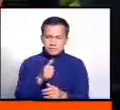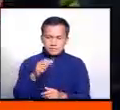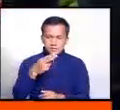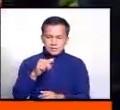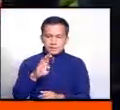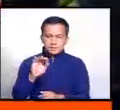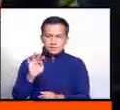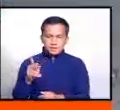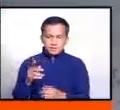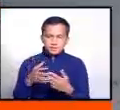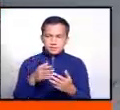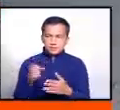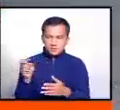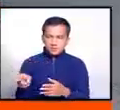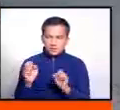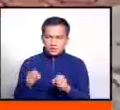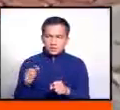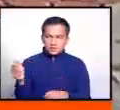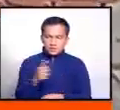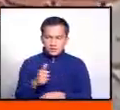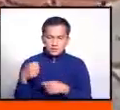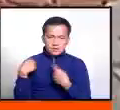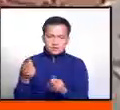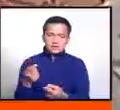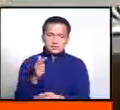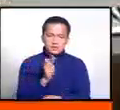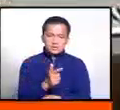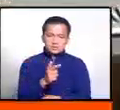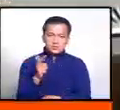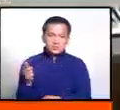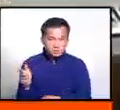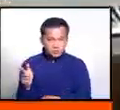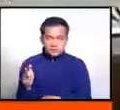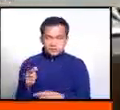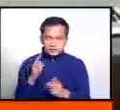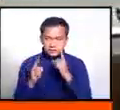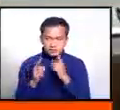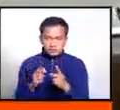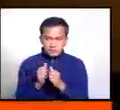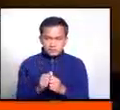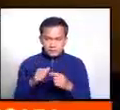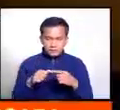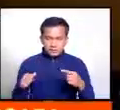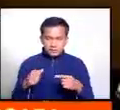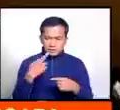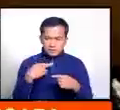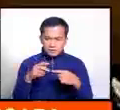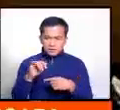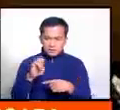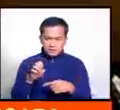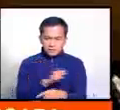hatchback kahit may utos na maaari sila makapasada hanggang 2021. Kaya sa isang dialogo, kasama ang Anti-Red Tape Authority,